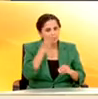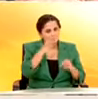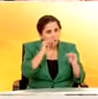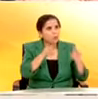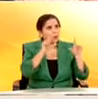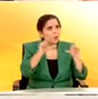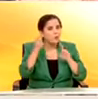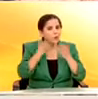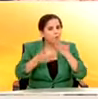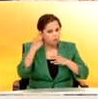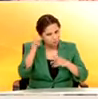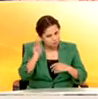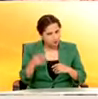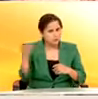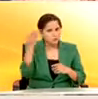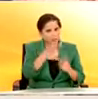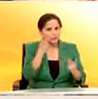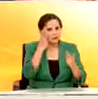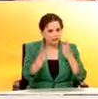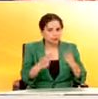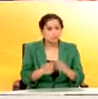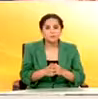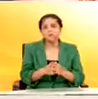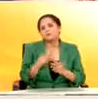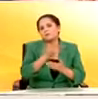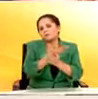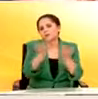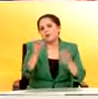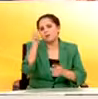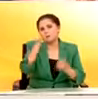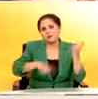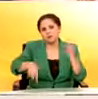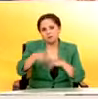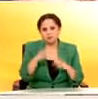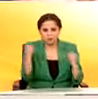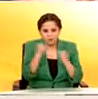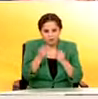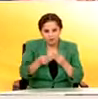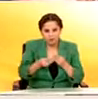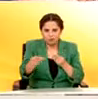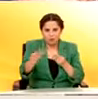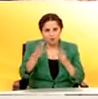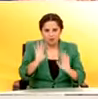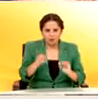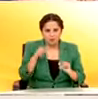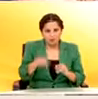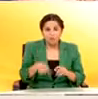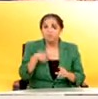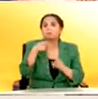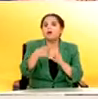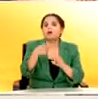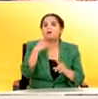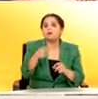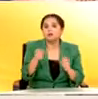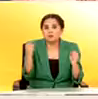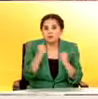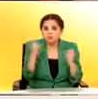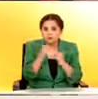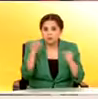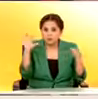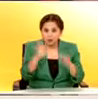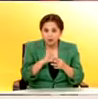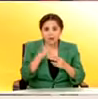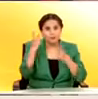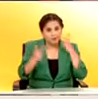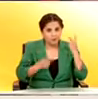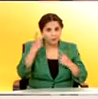जरूर जाएं। मेरे प्यारे देशवासियों, सर्दियां आ गई हैं और साथ ही सर्दियों से जुड़े